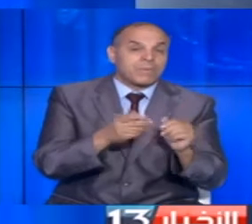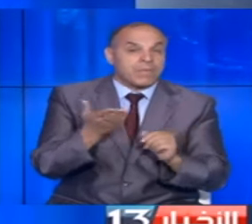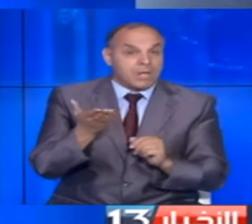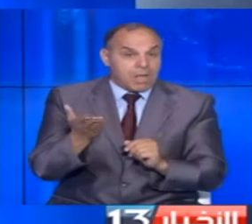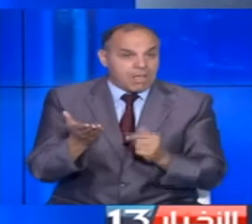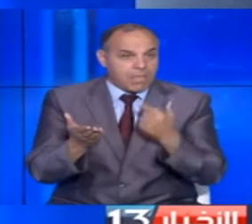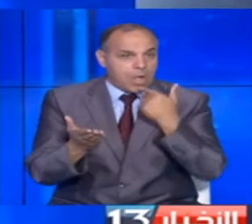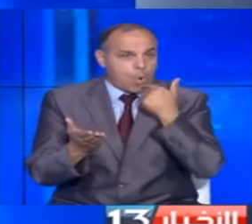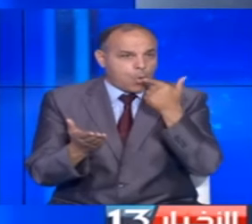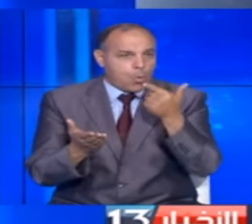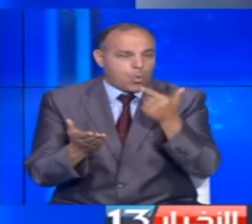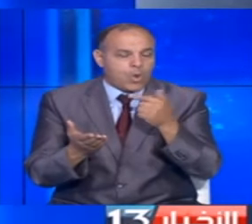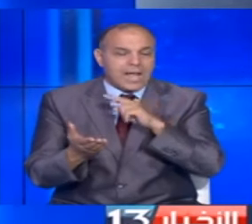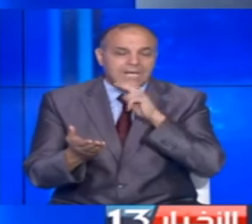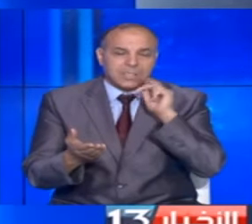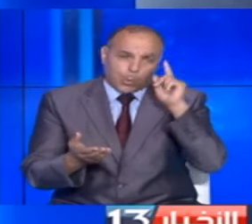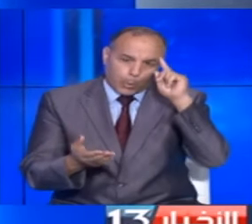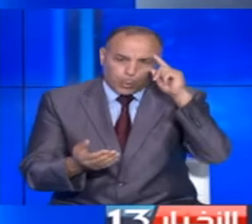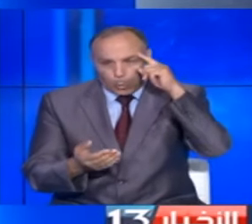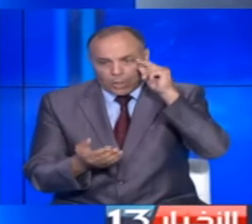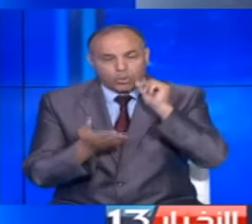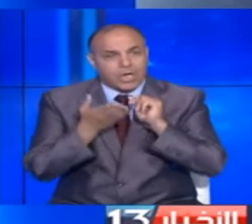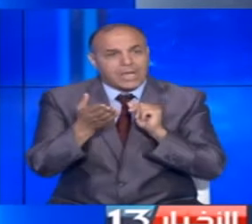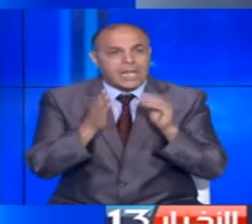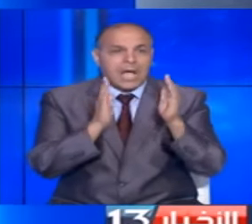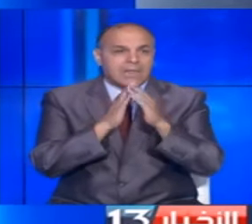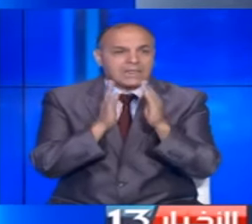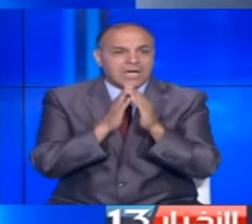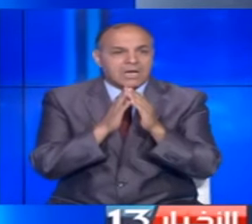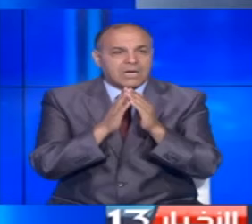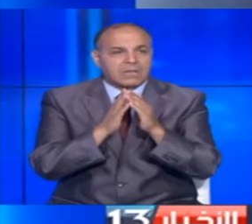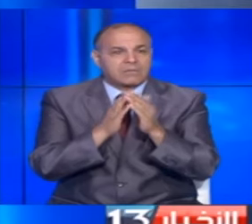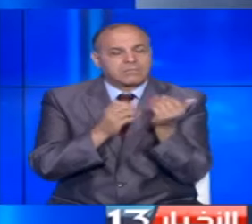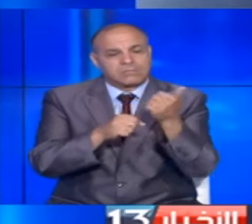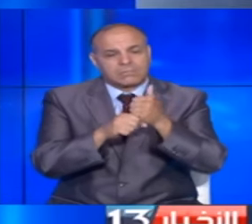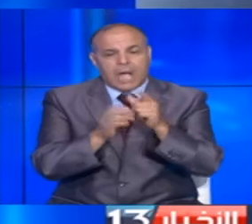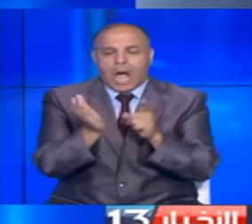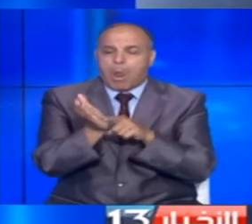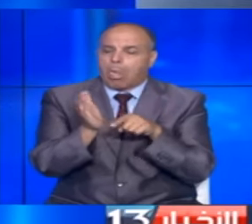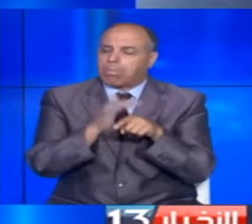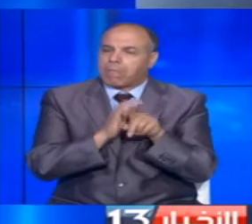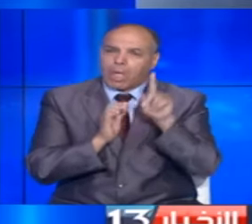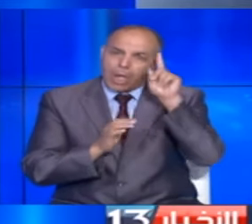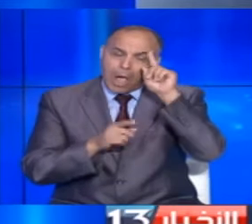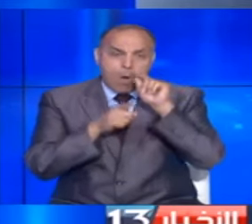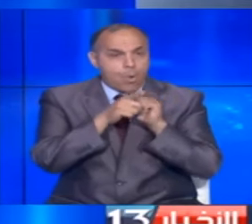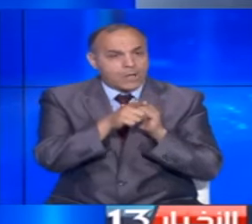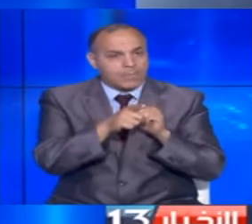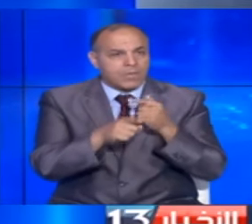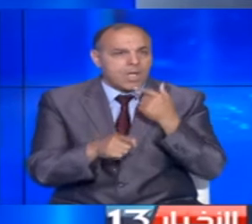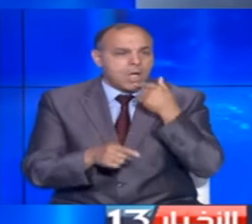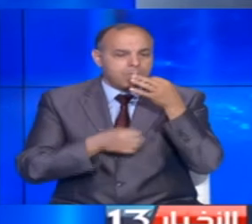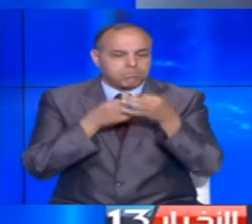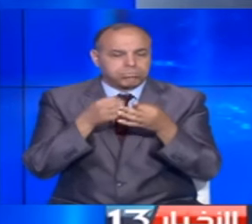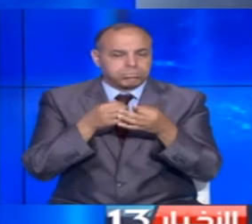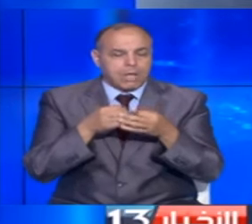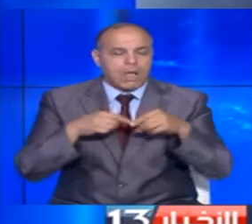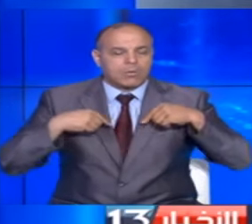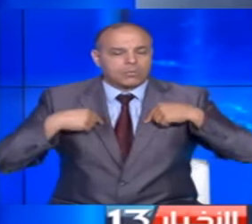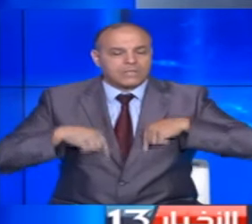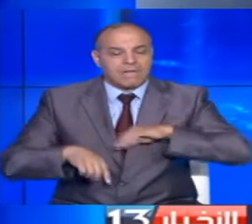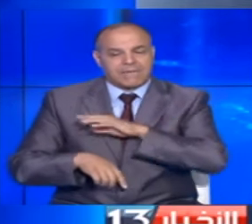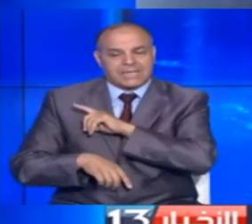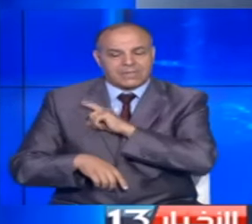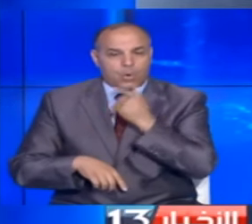وفيما تزعم قوات الاحتلال ان المباني انشات بطريقه غير قانونيه ووصف الناطق باسم الحكومه الفلسطينيه